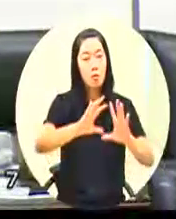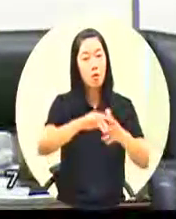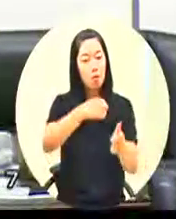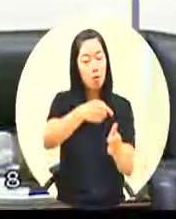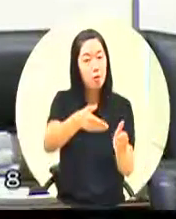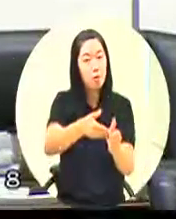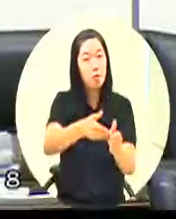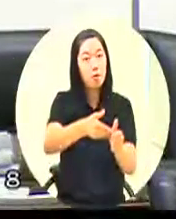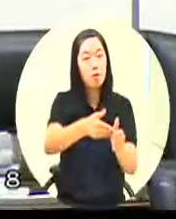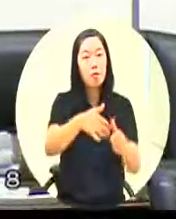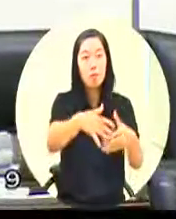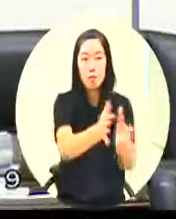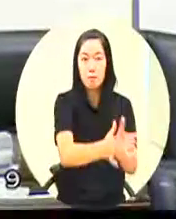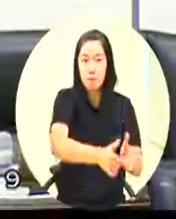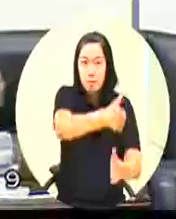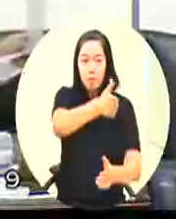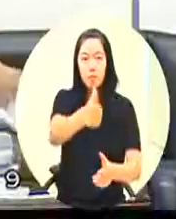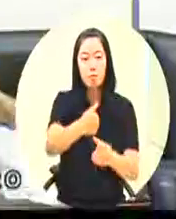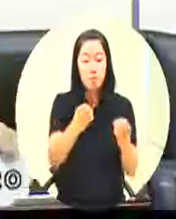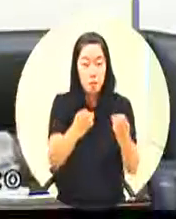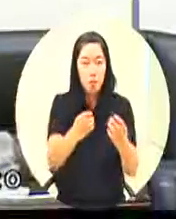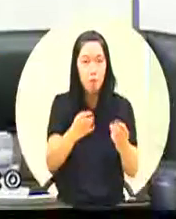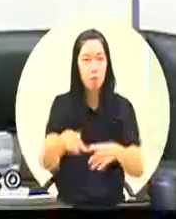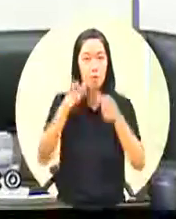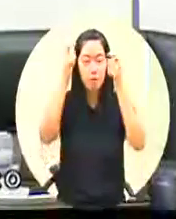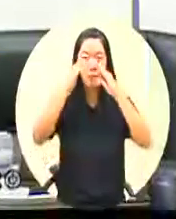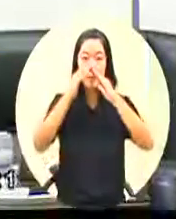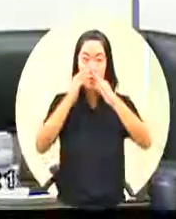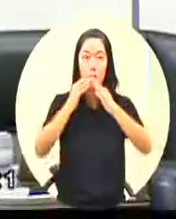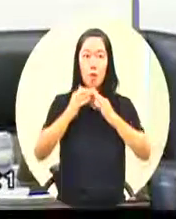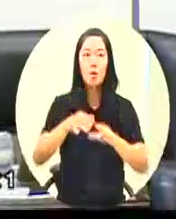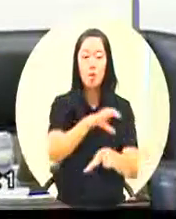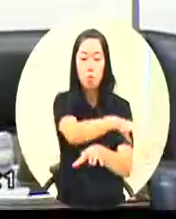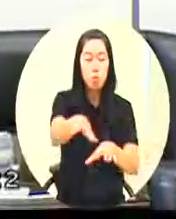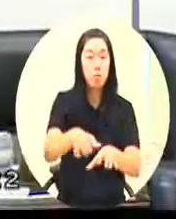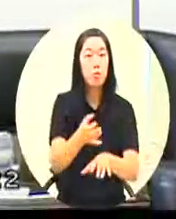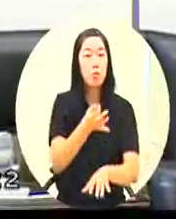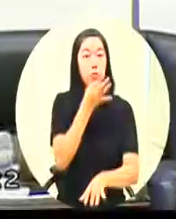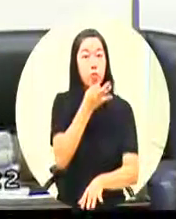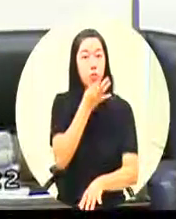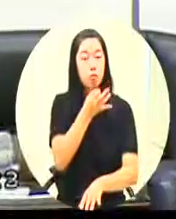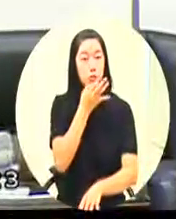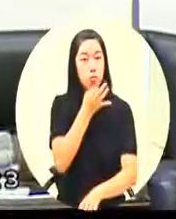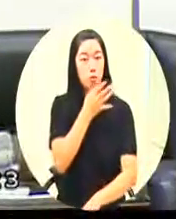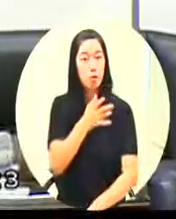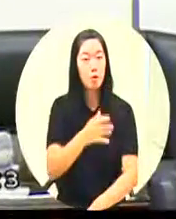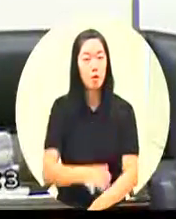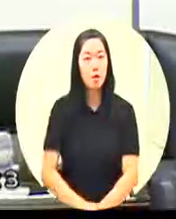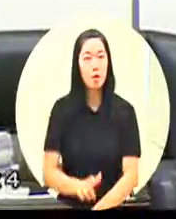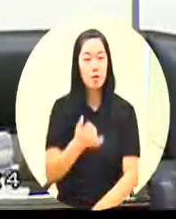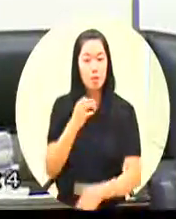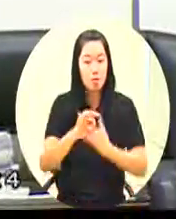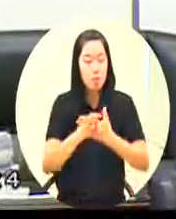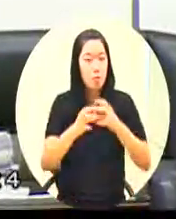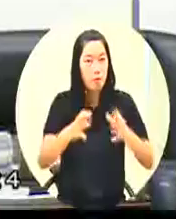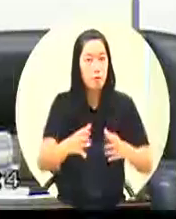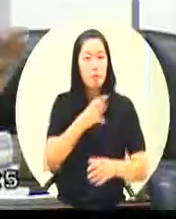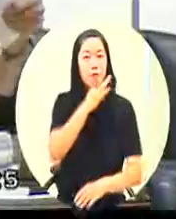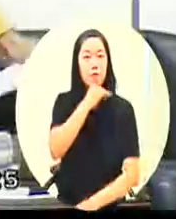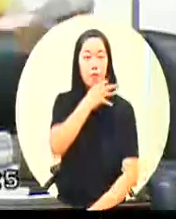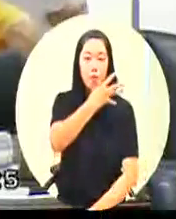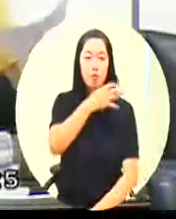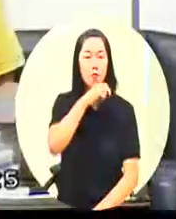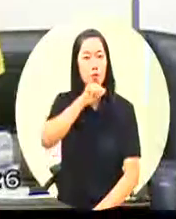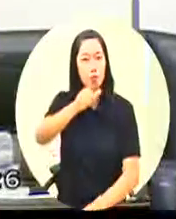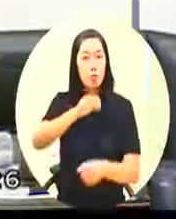一下，或是我们高雄市政府，如果空间够、财力够，我们现在试办从五足岁的，也就是幼儿园